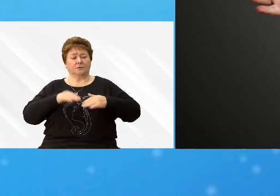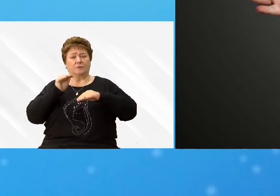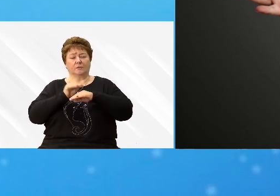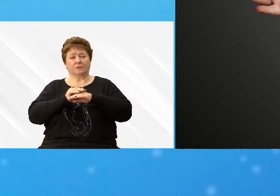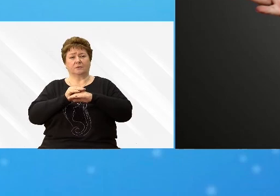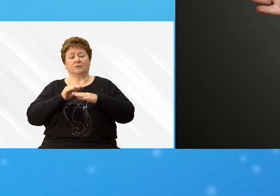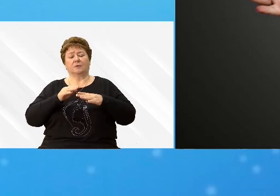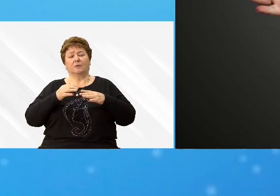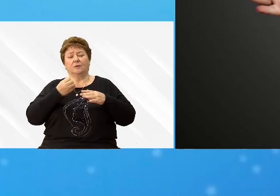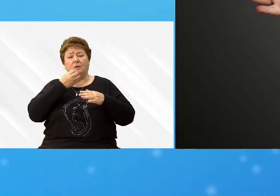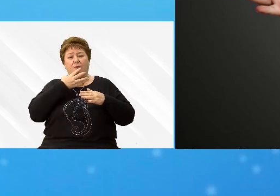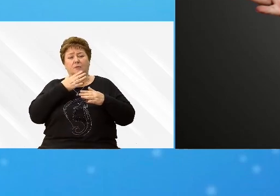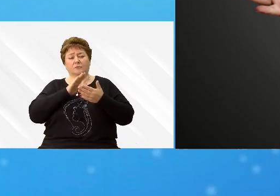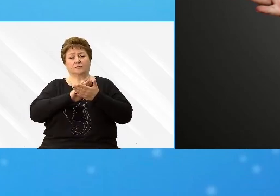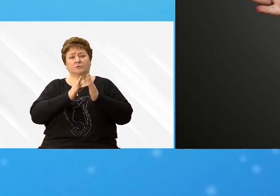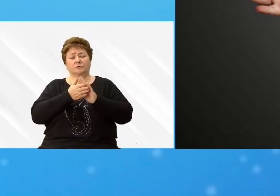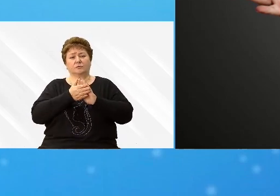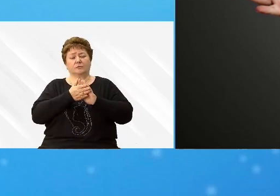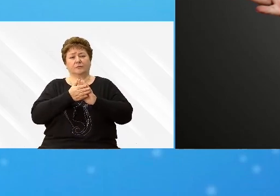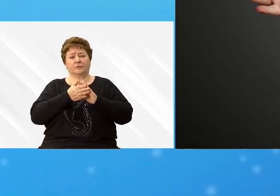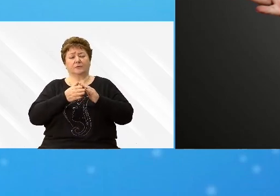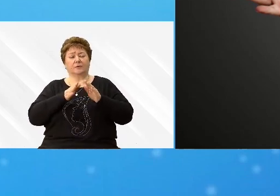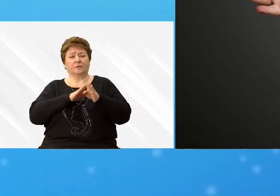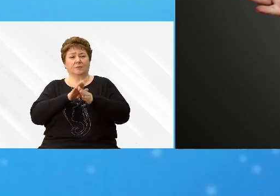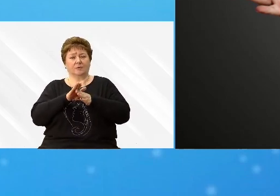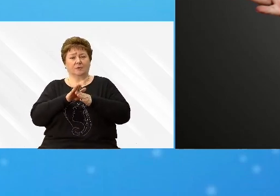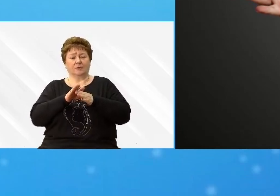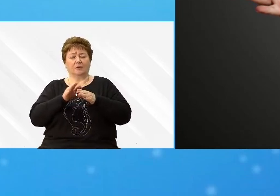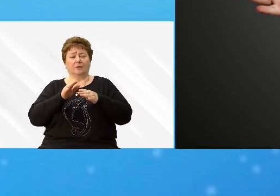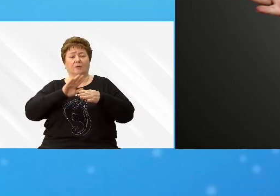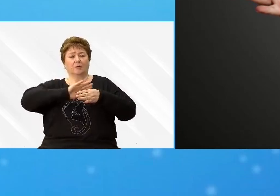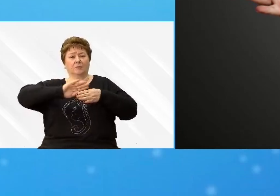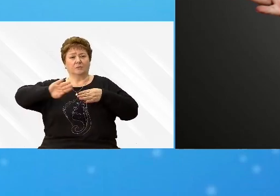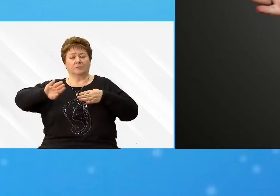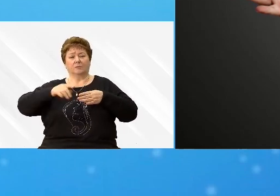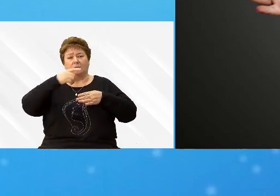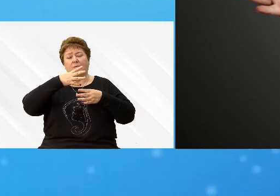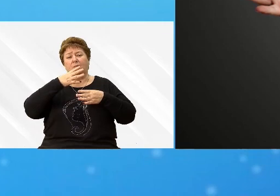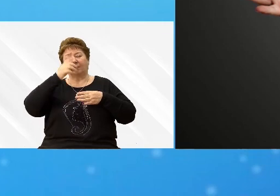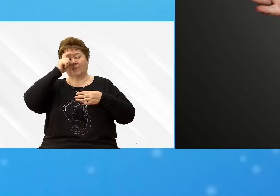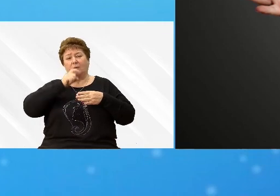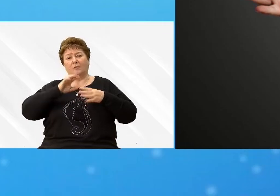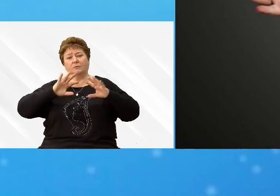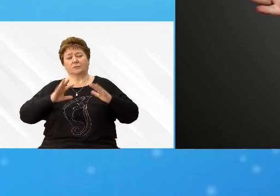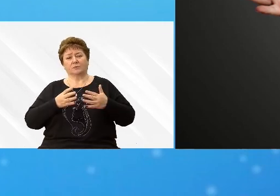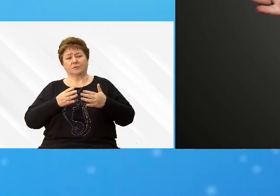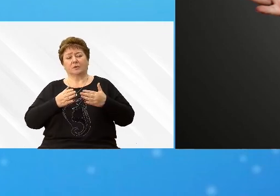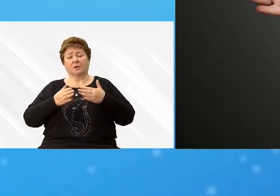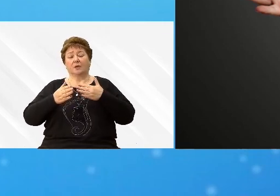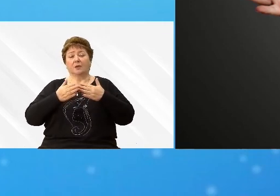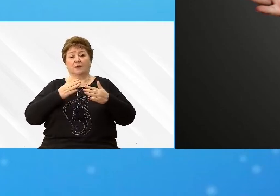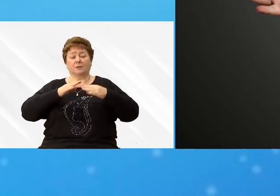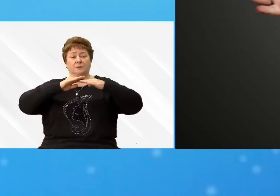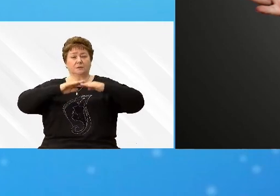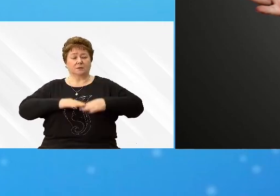при благоприятных условиях справляется с негативной ситуации если стресс